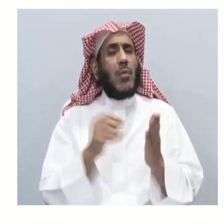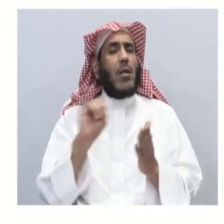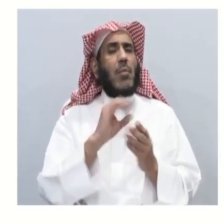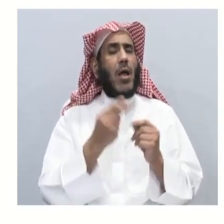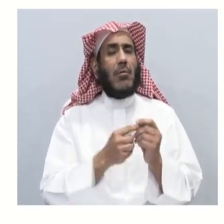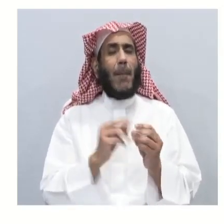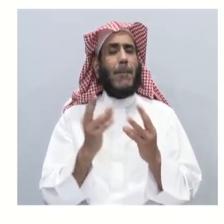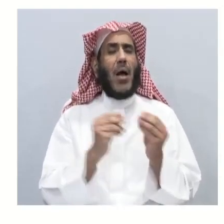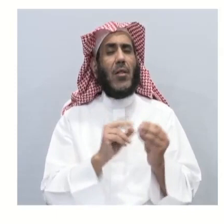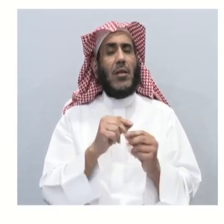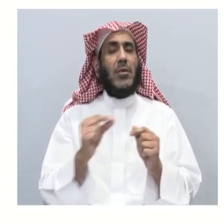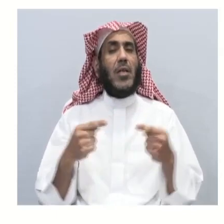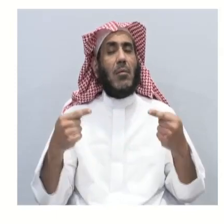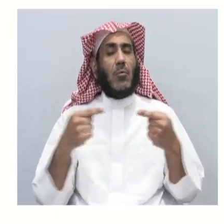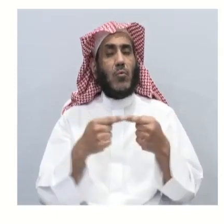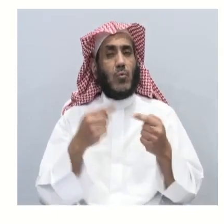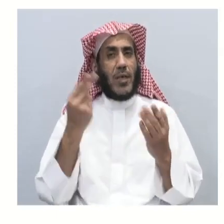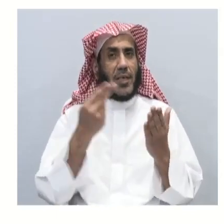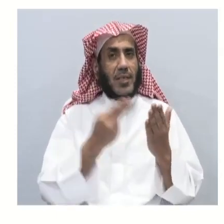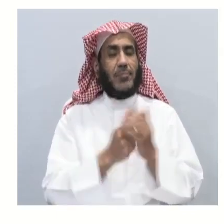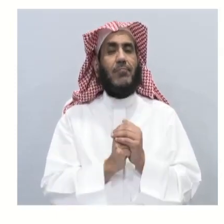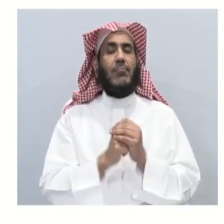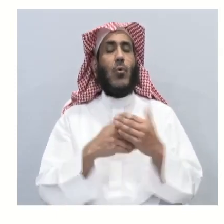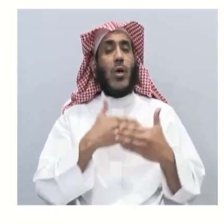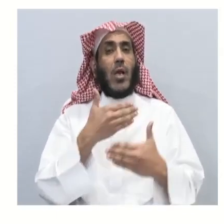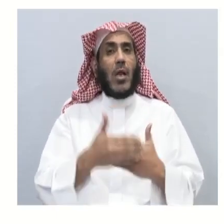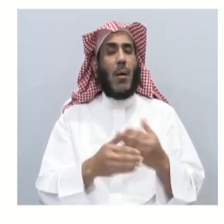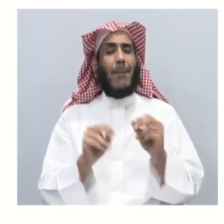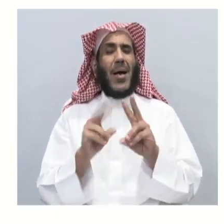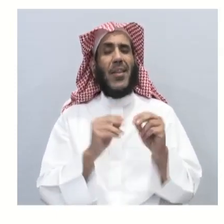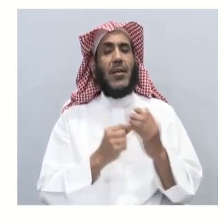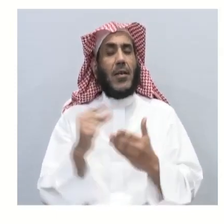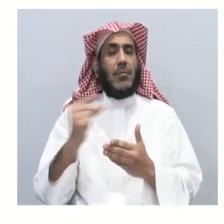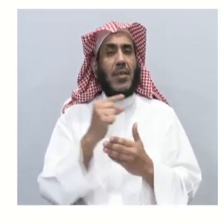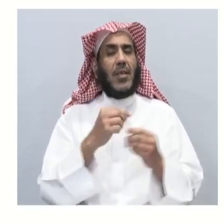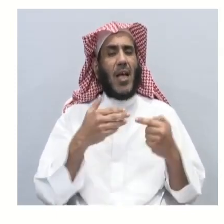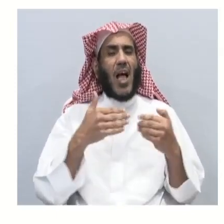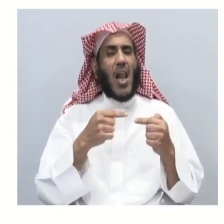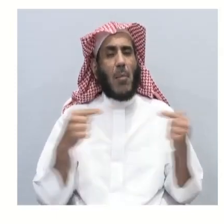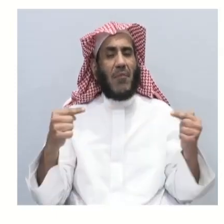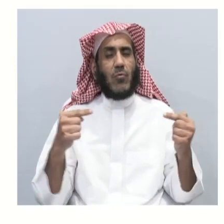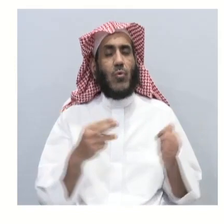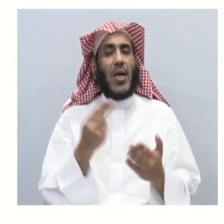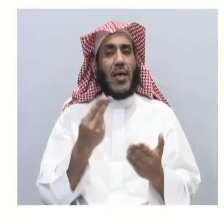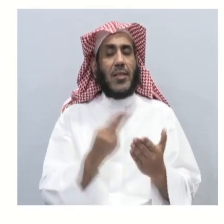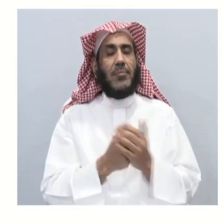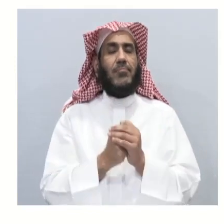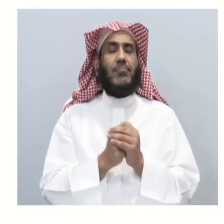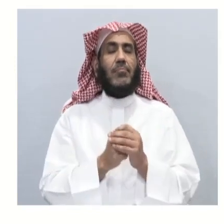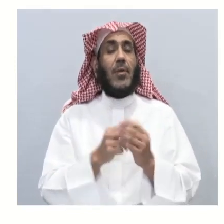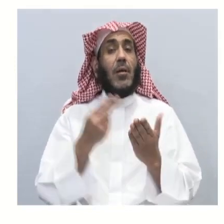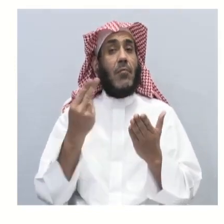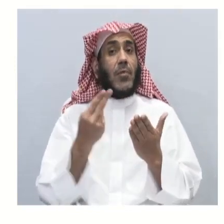بعض الكلمات الموصولة خطا، وكذلك بعض الكلمات المفصولة خطا. تعرفنا في